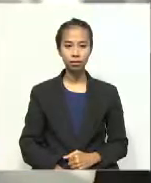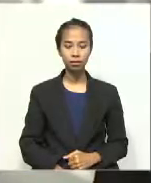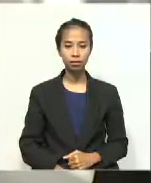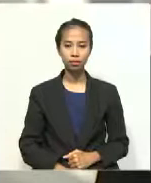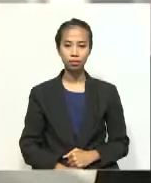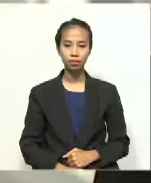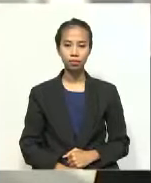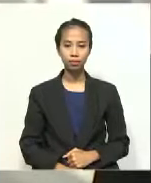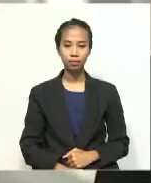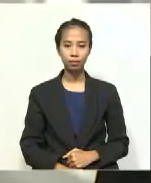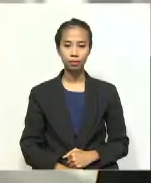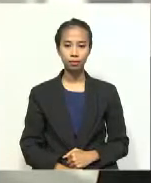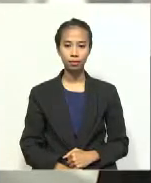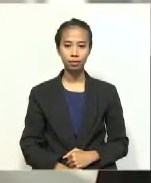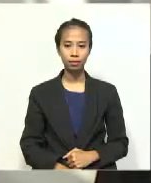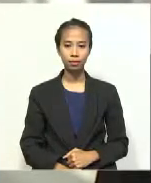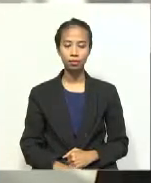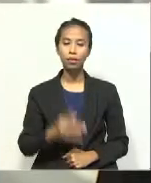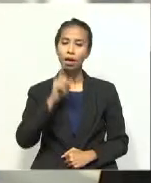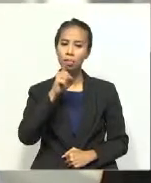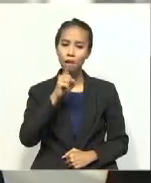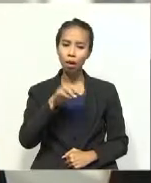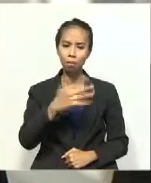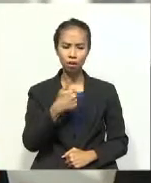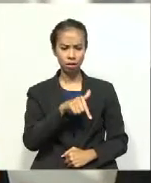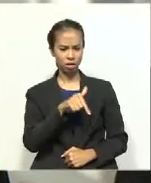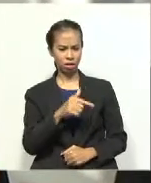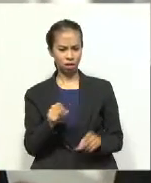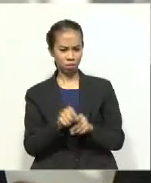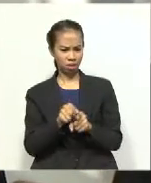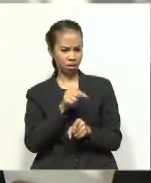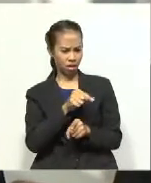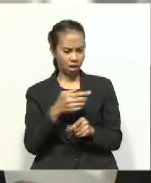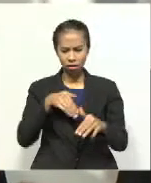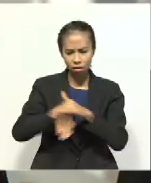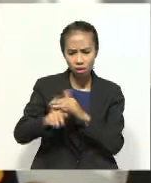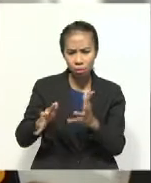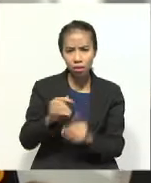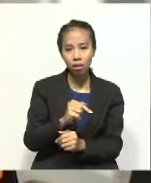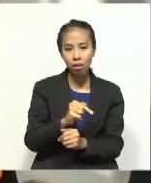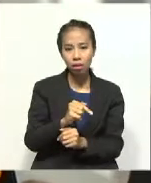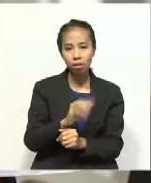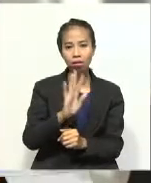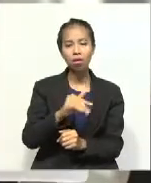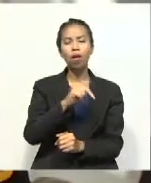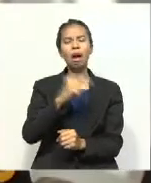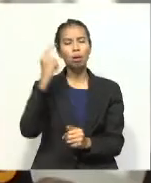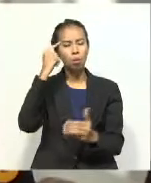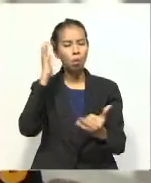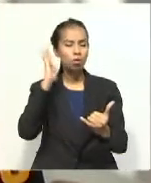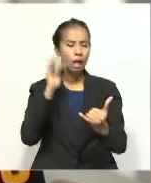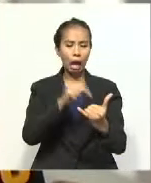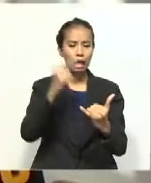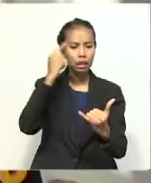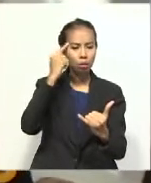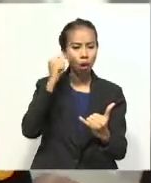โอเคครับทำไมเขาถึงไม่มีอาการที่แบบว่าอยากจะหนีไปที่อื่นออกนอกพื้นที่เลยคร ับ เขาเชื่อว่าไม่มีใครทราบเพราะ